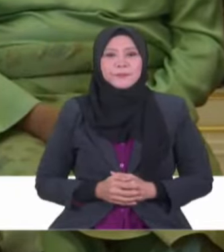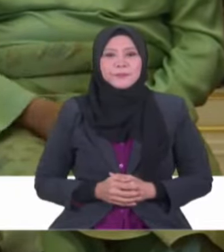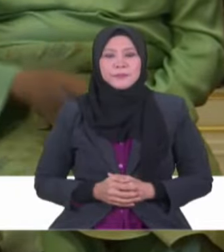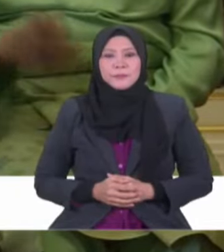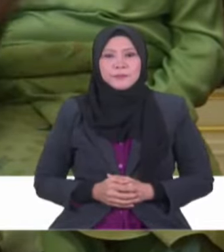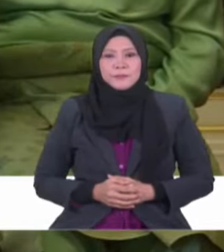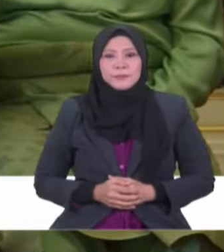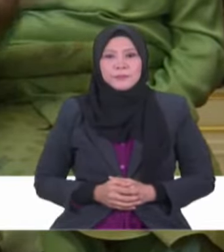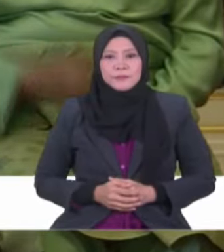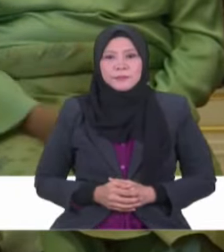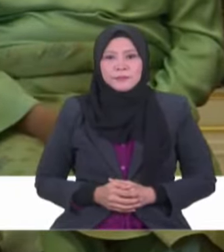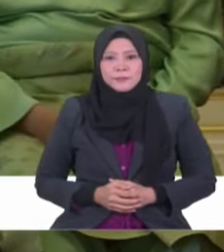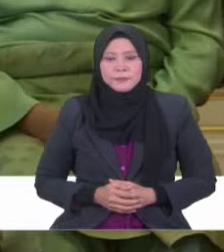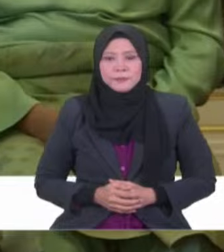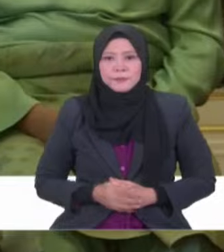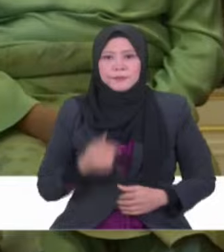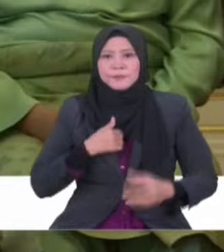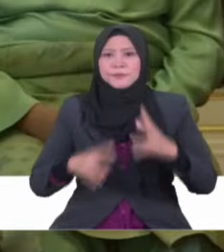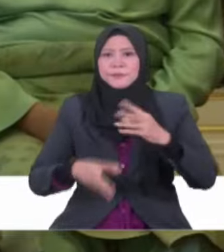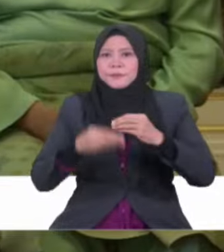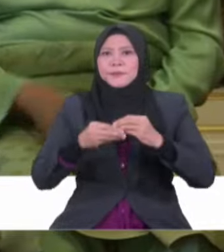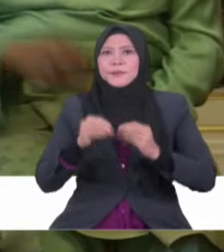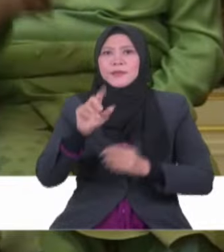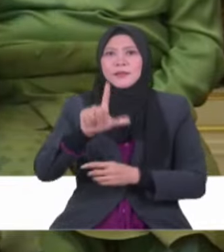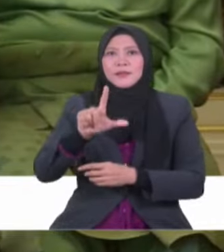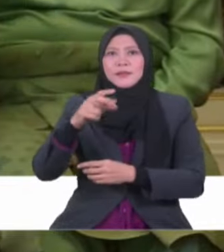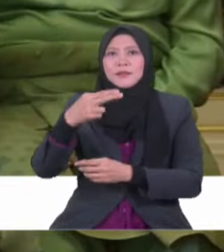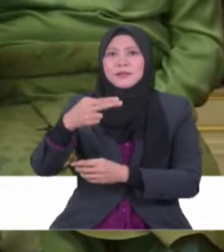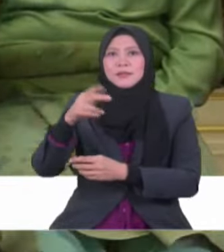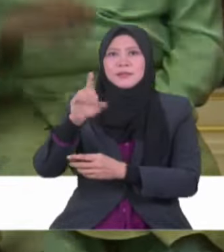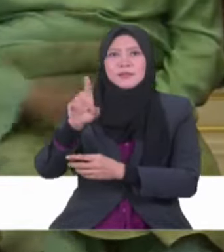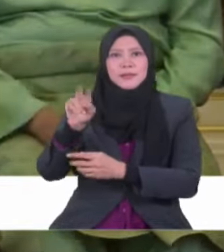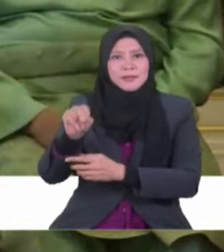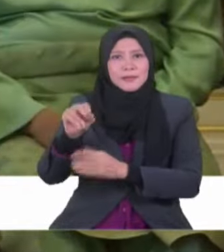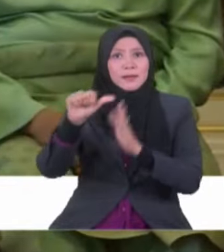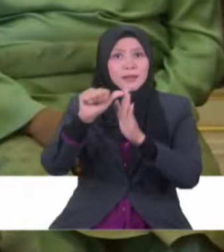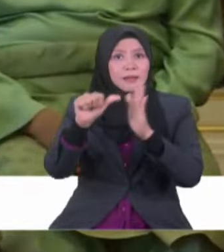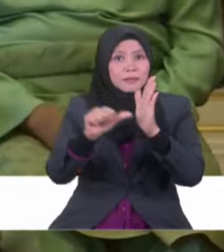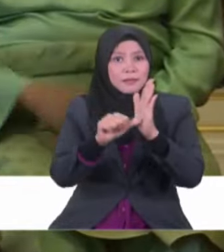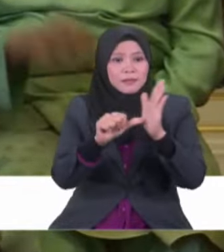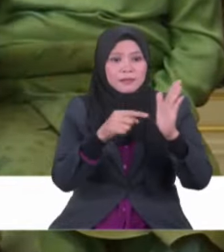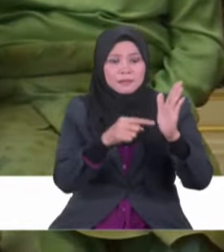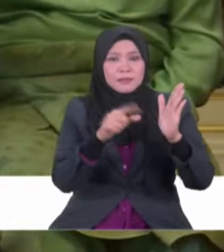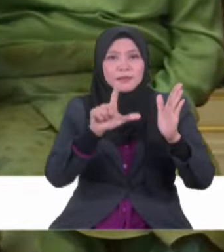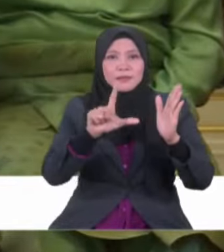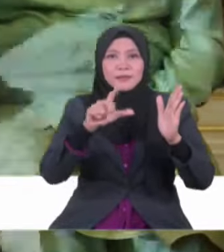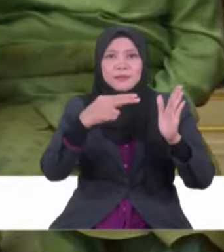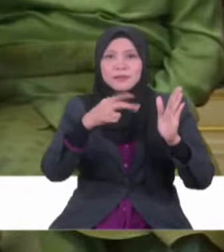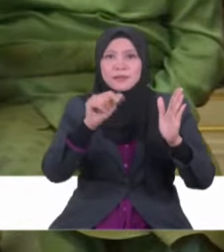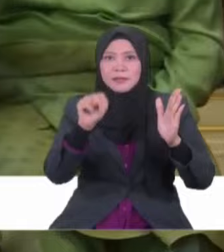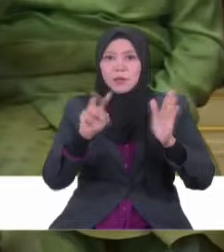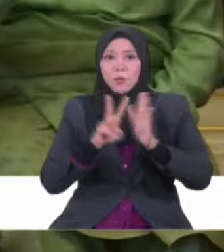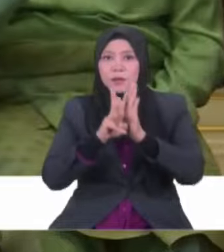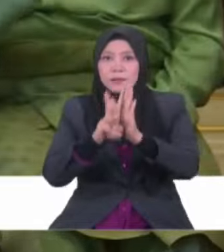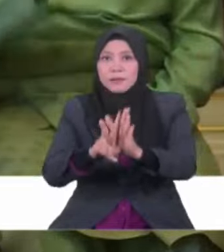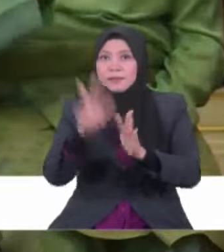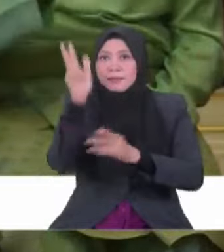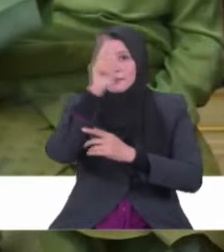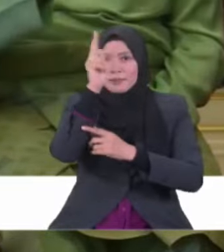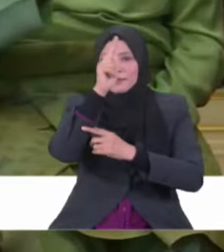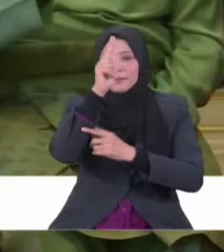Okay, Okay. Maybe on LHDN. Dalam akta LHDN, wakil kerajaan dan